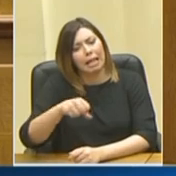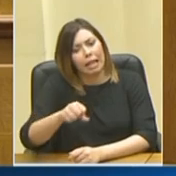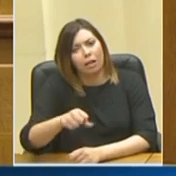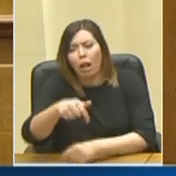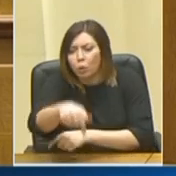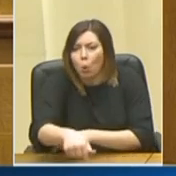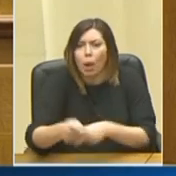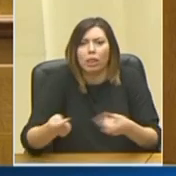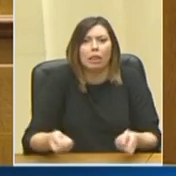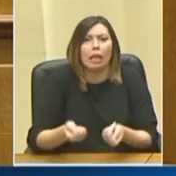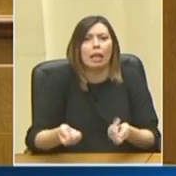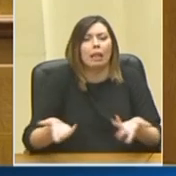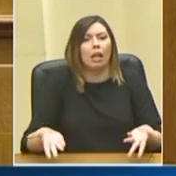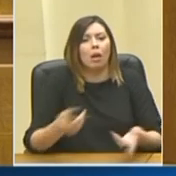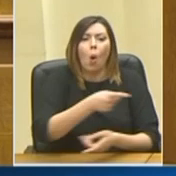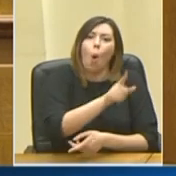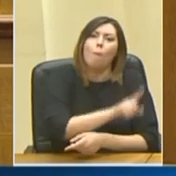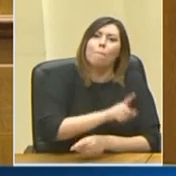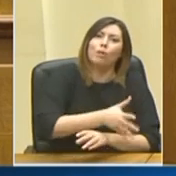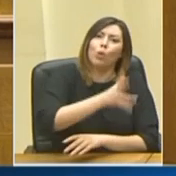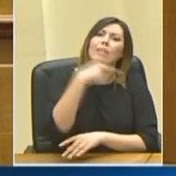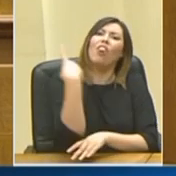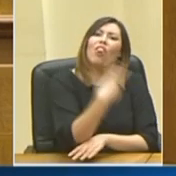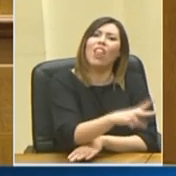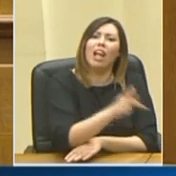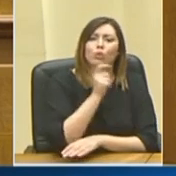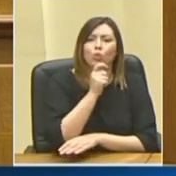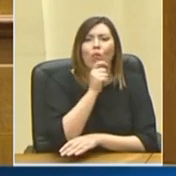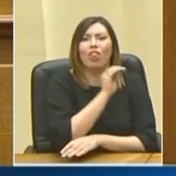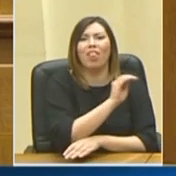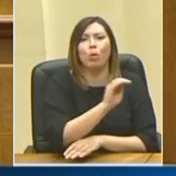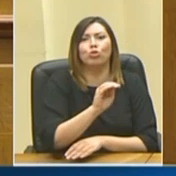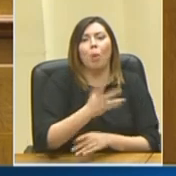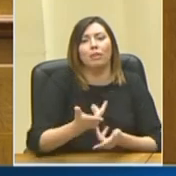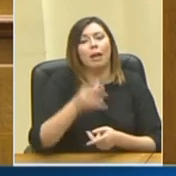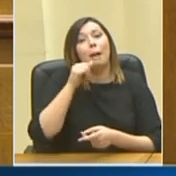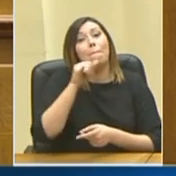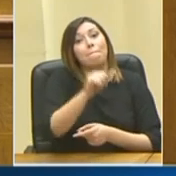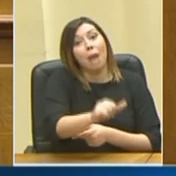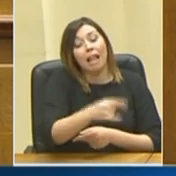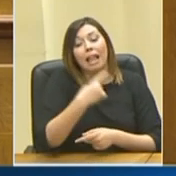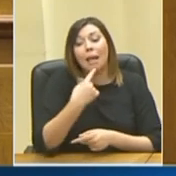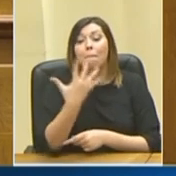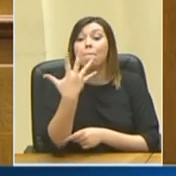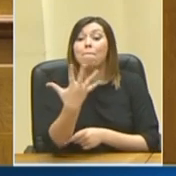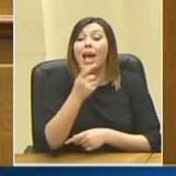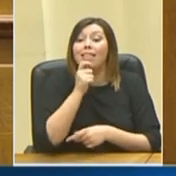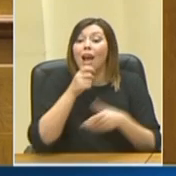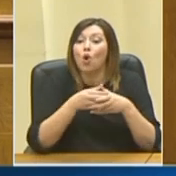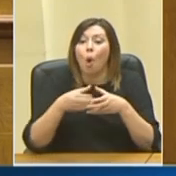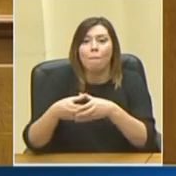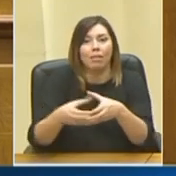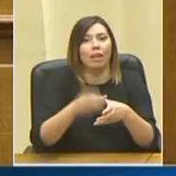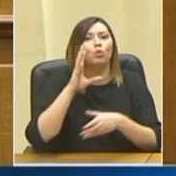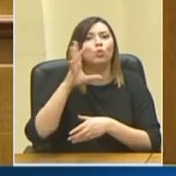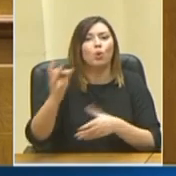γίνεται σήμερα? Ο Μεν Μητσοτάκης κάνει δικές του δημοσκοπήσεις, στις οποίες εμφανίζεται πάντα πεντακομματική βουλή για να είναι ένας κεντρών